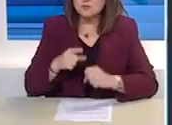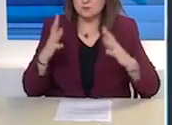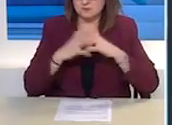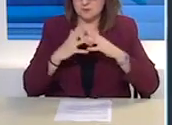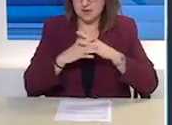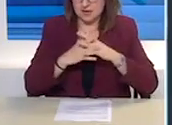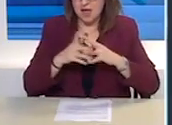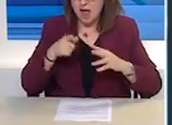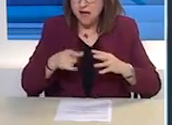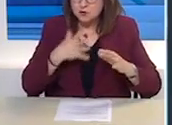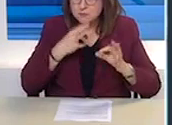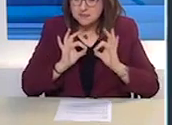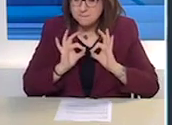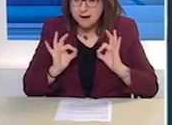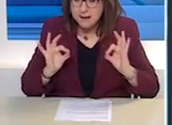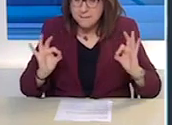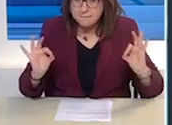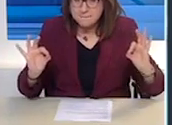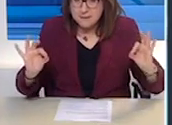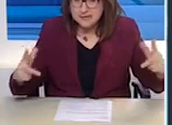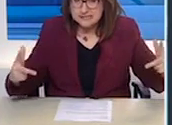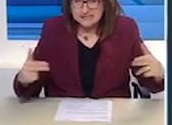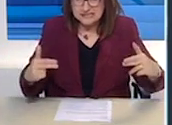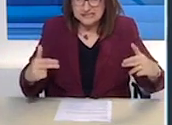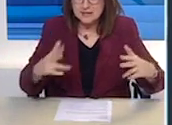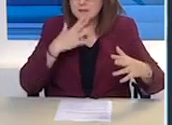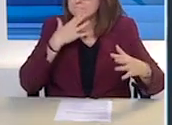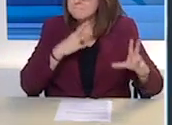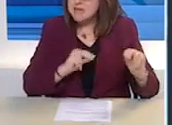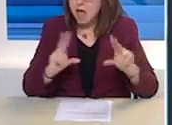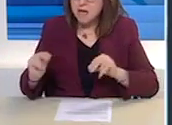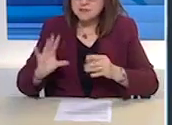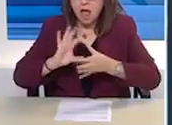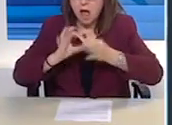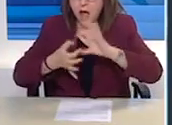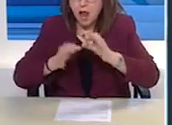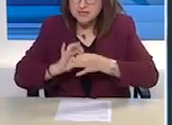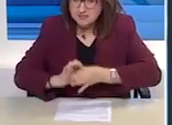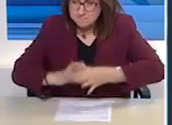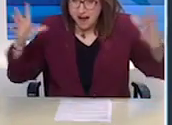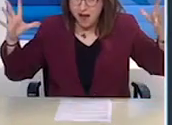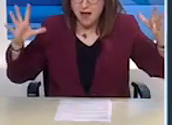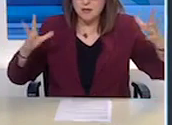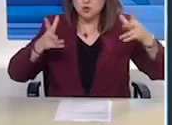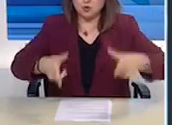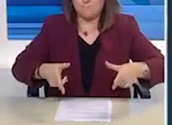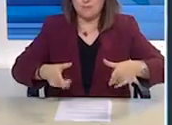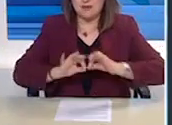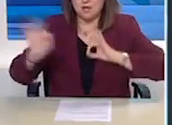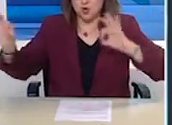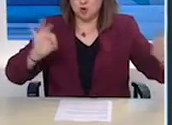σπάσουμε την αλυσίδα μετάδοση του ιού. Και το σχέδιο για να πετύχουμε αυτό το στόχο είναι ένα. Παραμένουμε